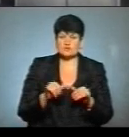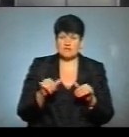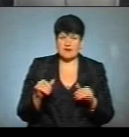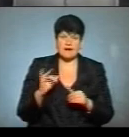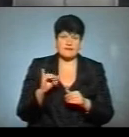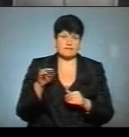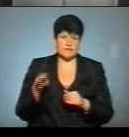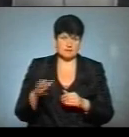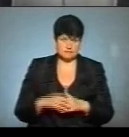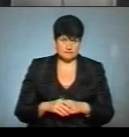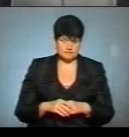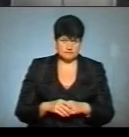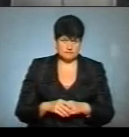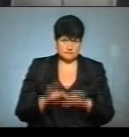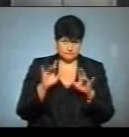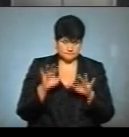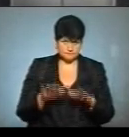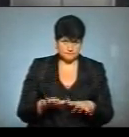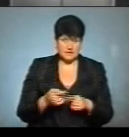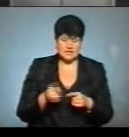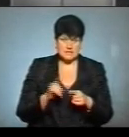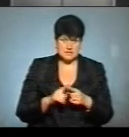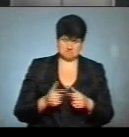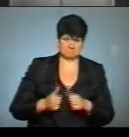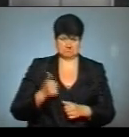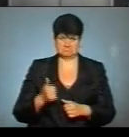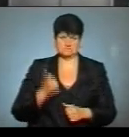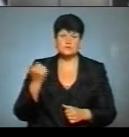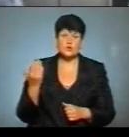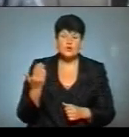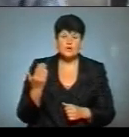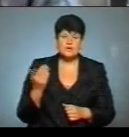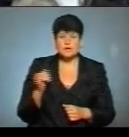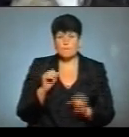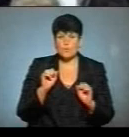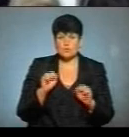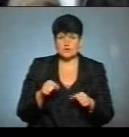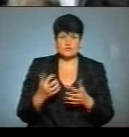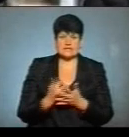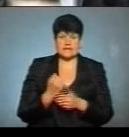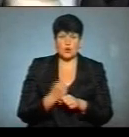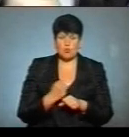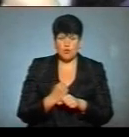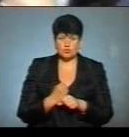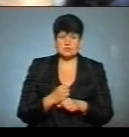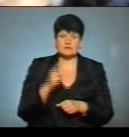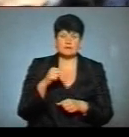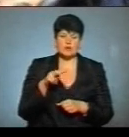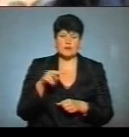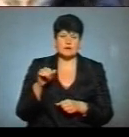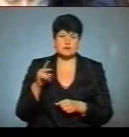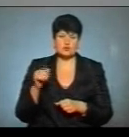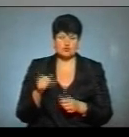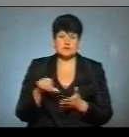IT. Це, знаєте, трохи підбадьорює і можливо знайти роботу. Дмитро Лазарчук